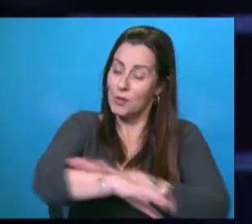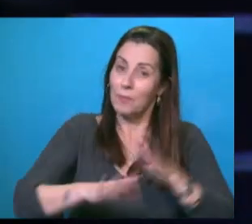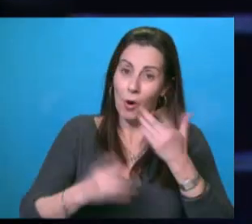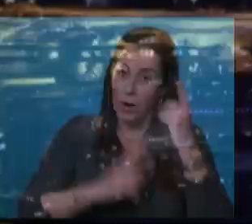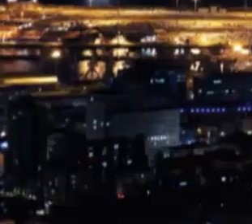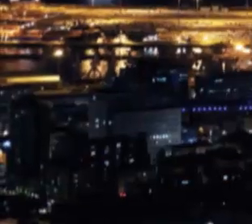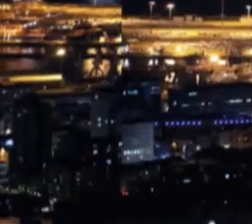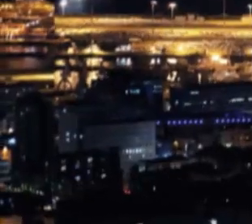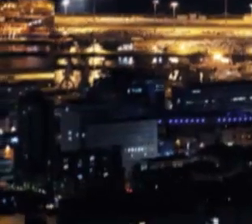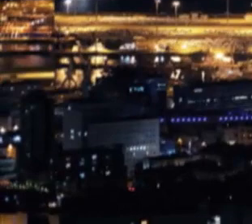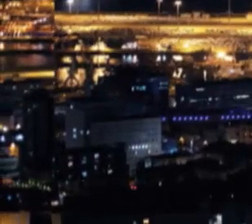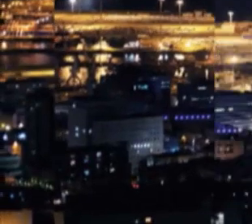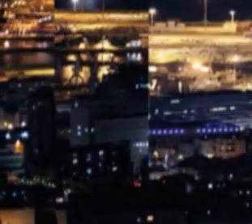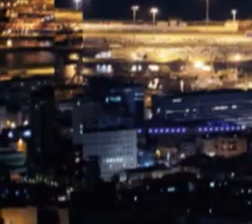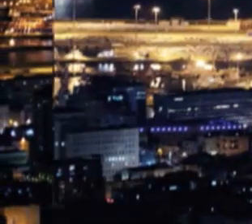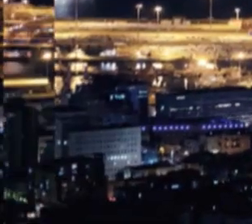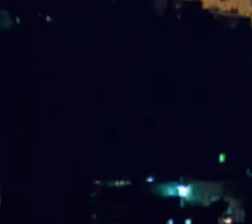נבדוק.